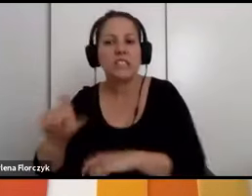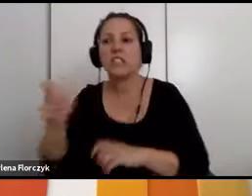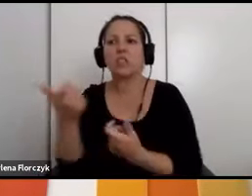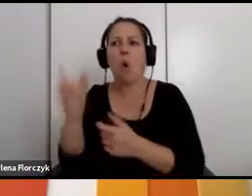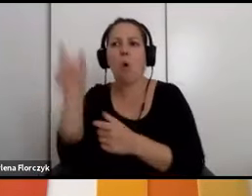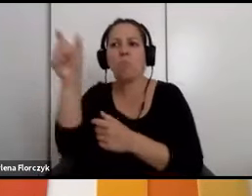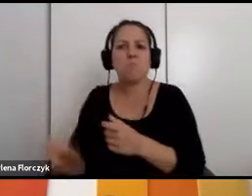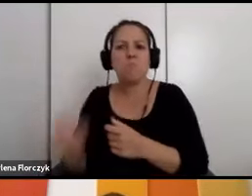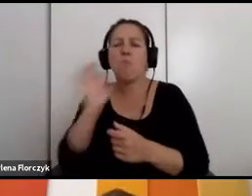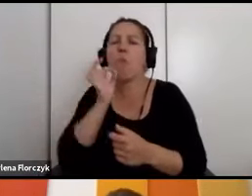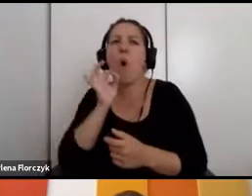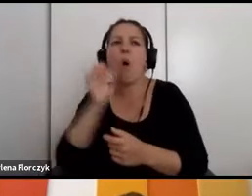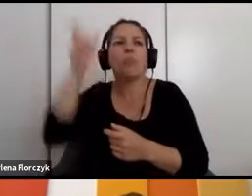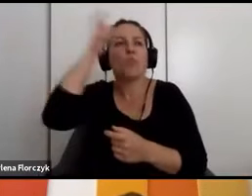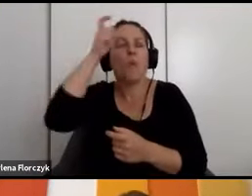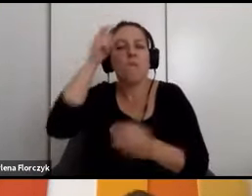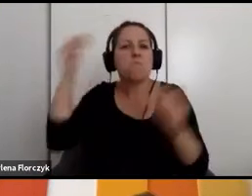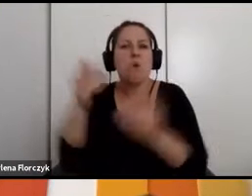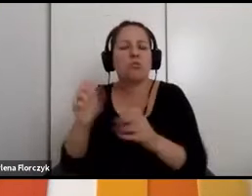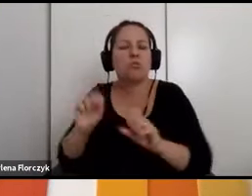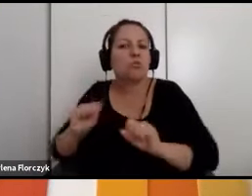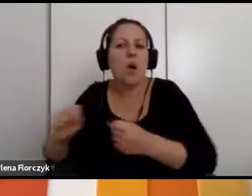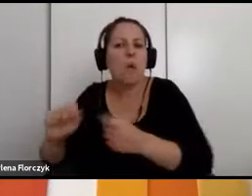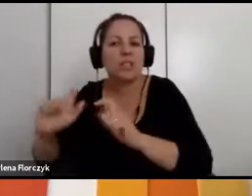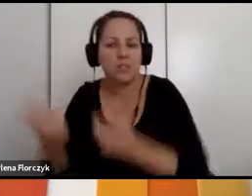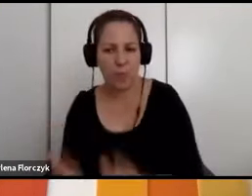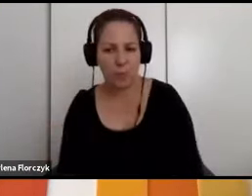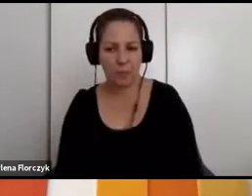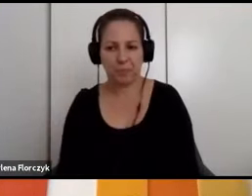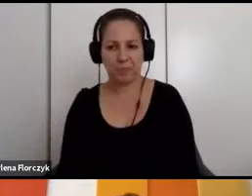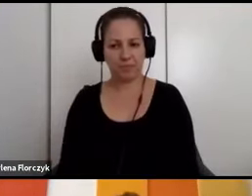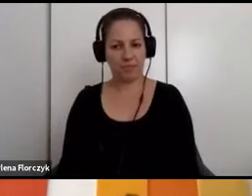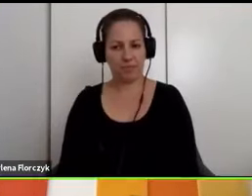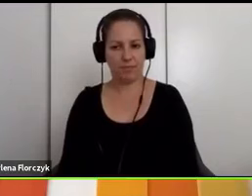co ten młody człowiek może zdziałać?